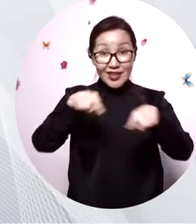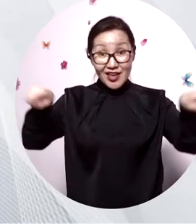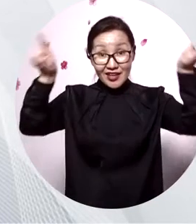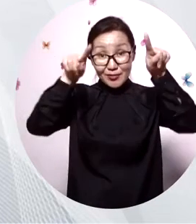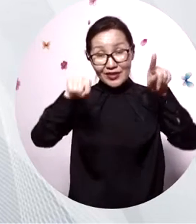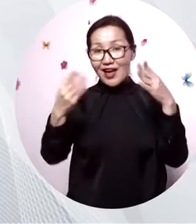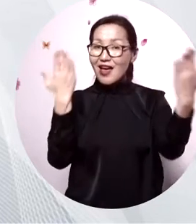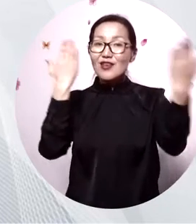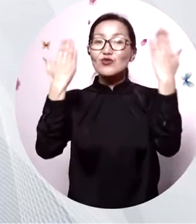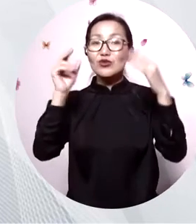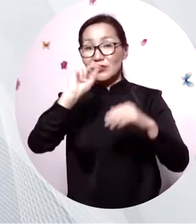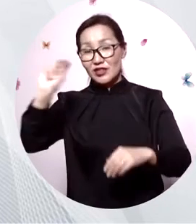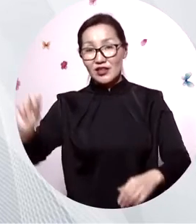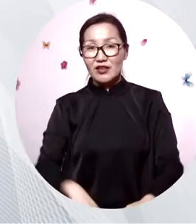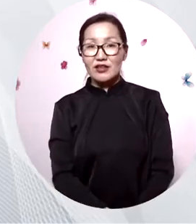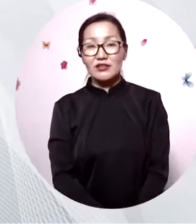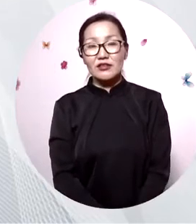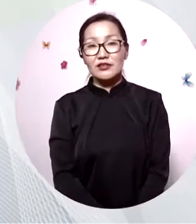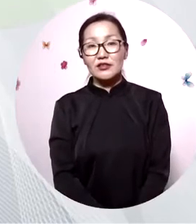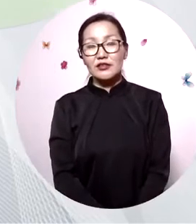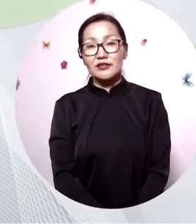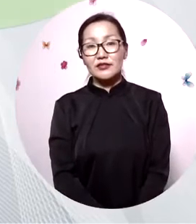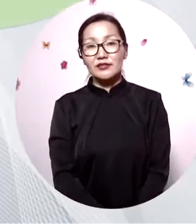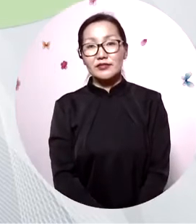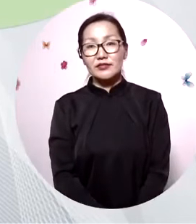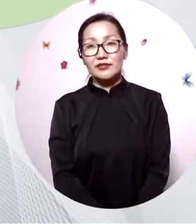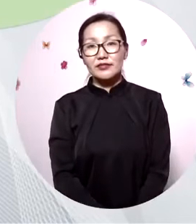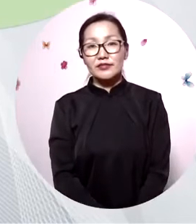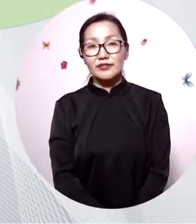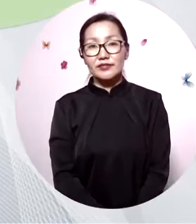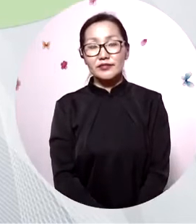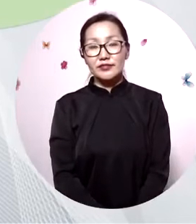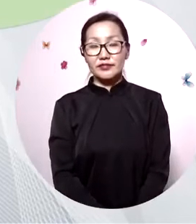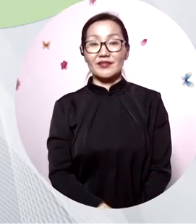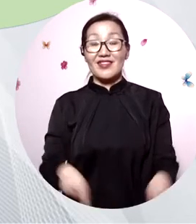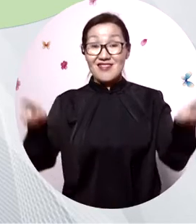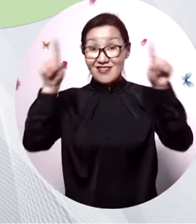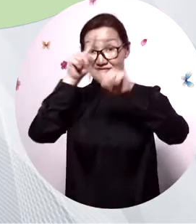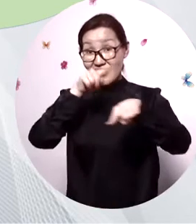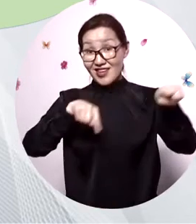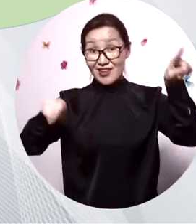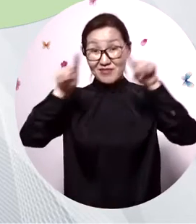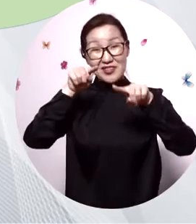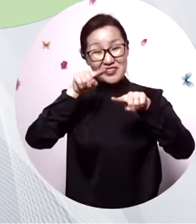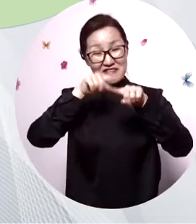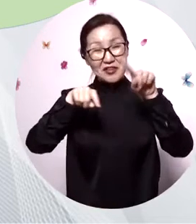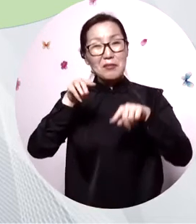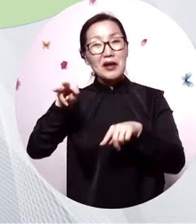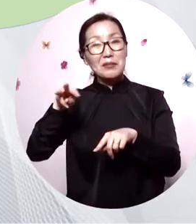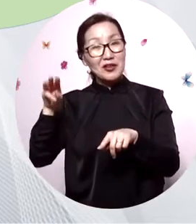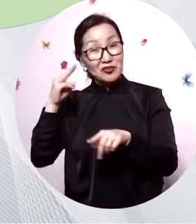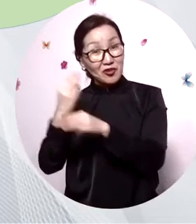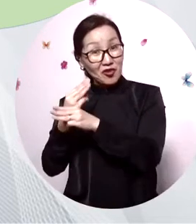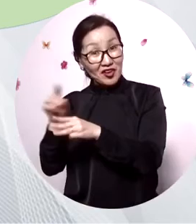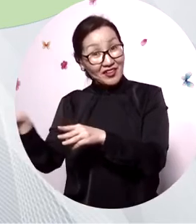диаграммаар харьцуулж бичээрэй гэсэн байна. За диаграмма харин хэдүүлээ. За Венн диаграммыг бид нэр математикт хэрэгжлээ